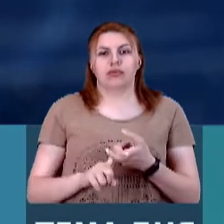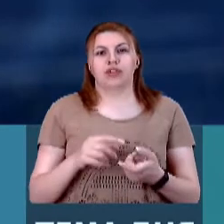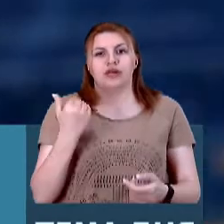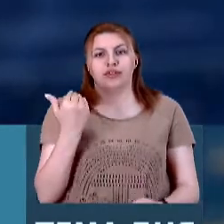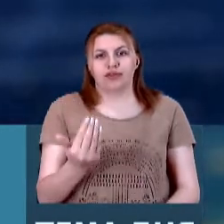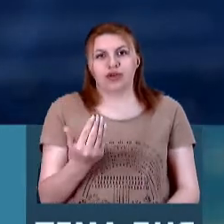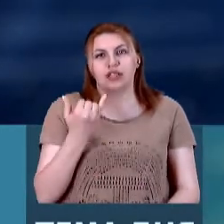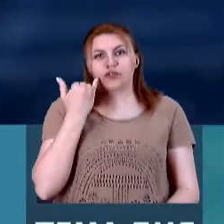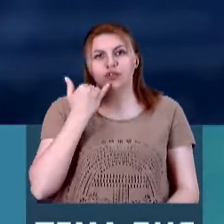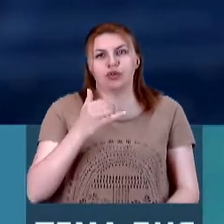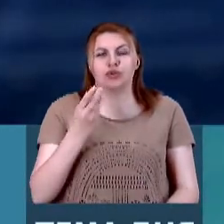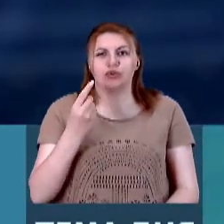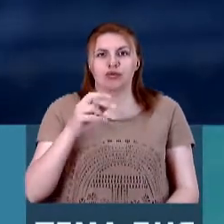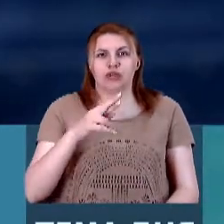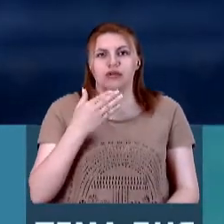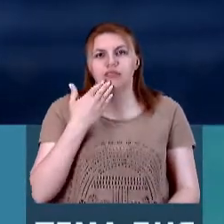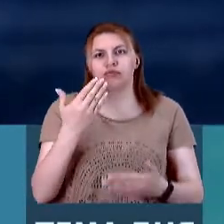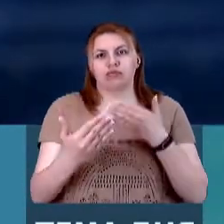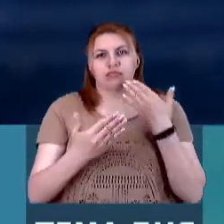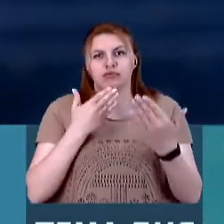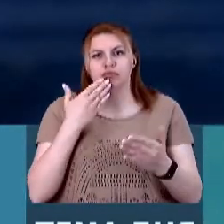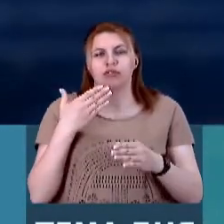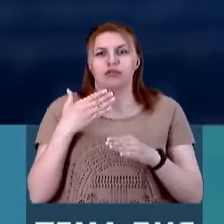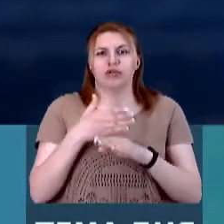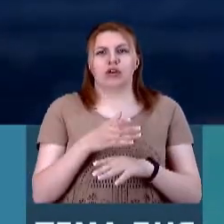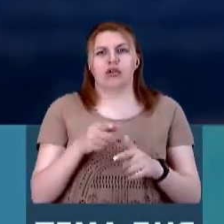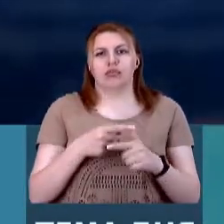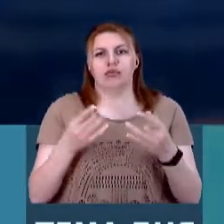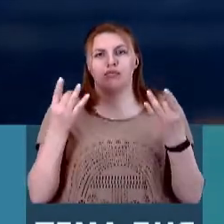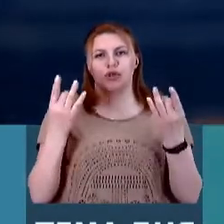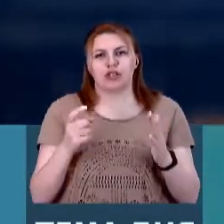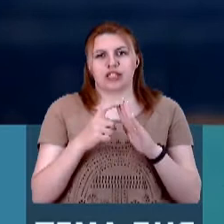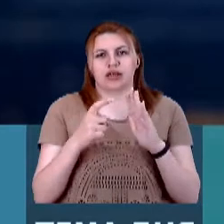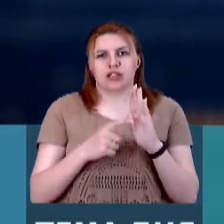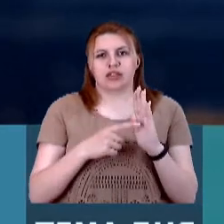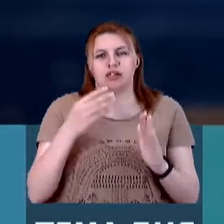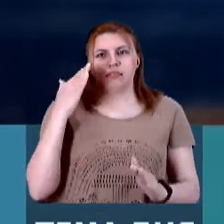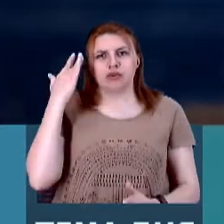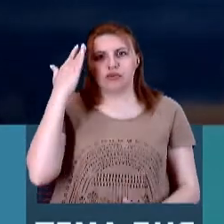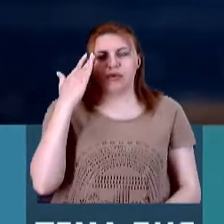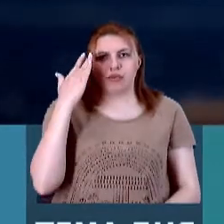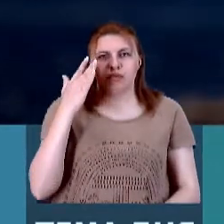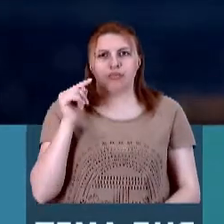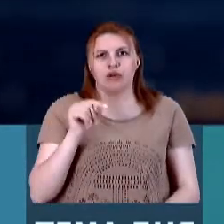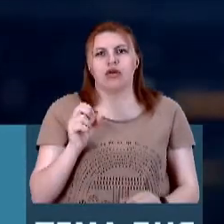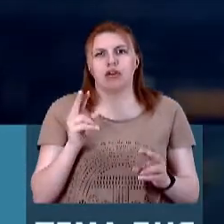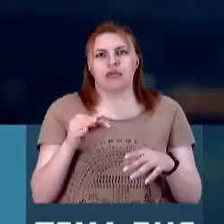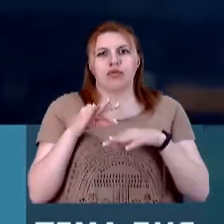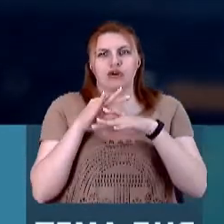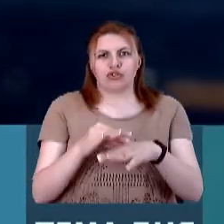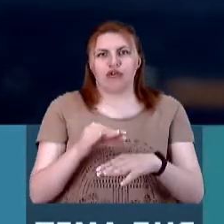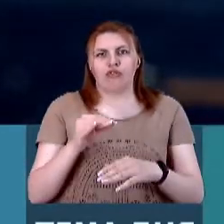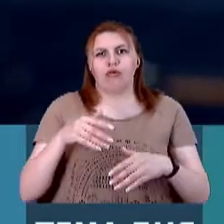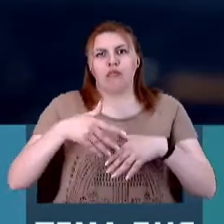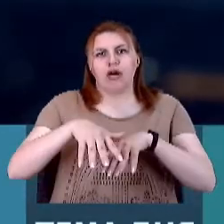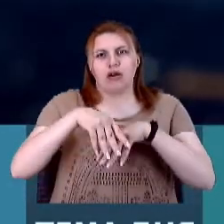050-210-08-98. Дзвоніть нас у студію, ставте запитання своїм гостям або просто діліться своїми думками. Про те, як пройшов парад, поговоримо з